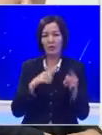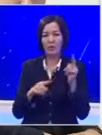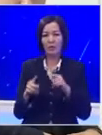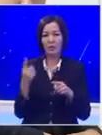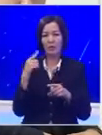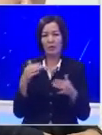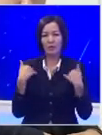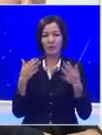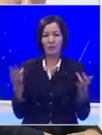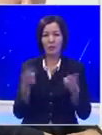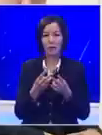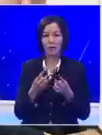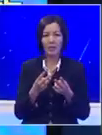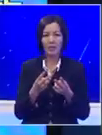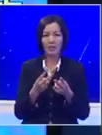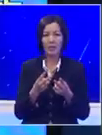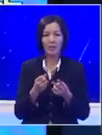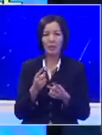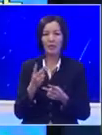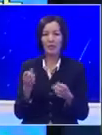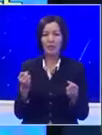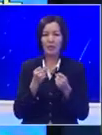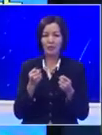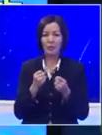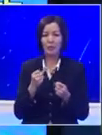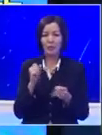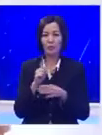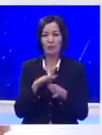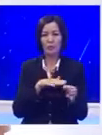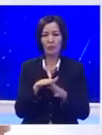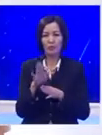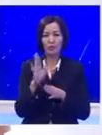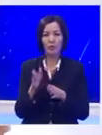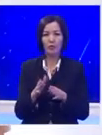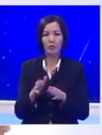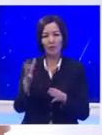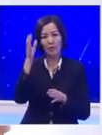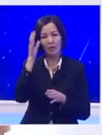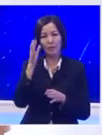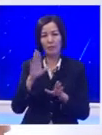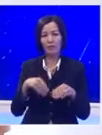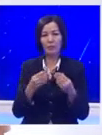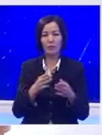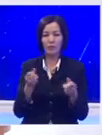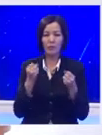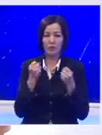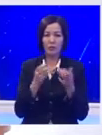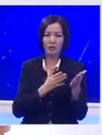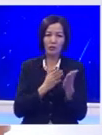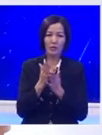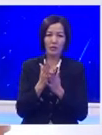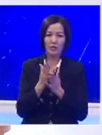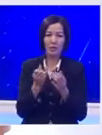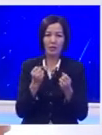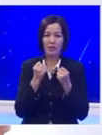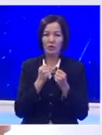бастамаларын ұсынуы тиіс. Сонымен бірге бірқатар спорттық сынақтар тапсырады. Білім беру саласында дене шынықтыру пәнінің рөлі